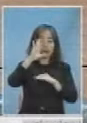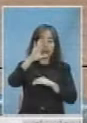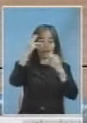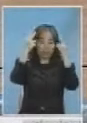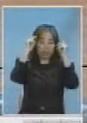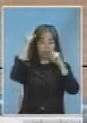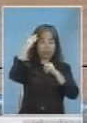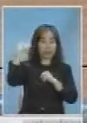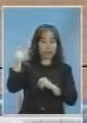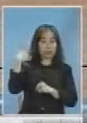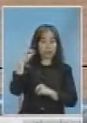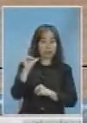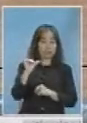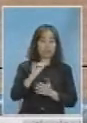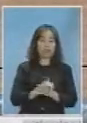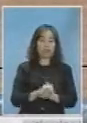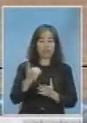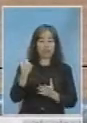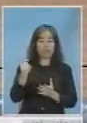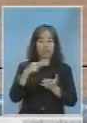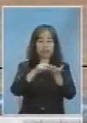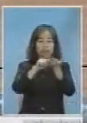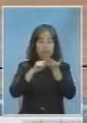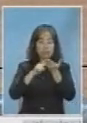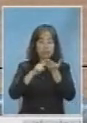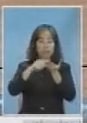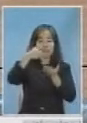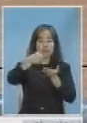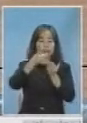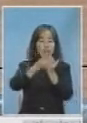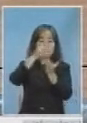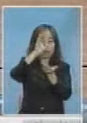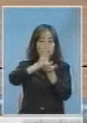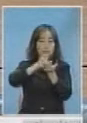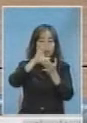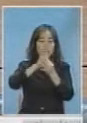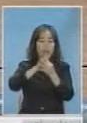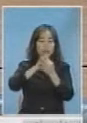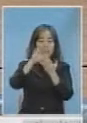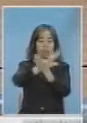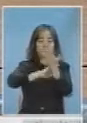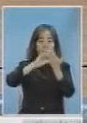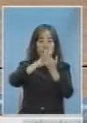ตรได้เสนอของบประมาณในยุทธศาสตร์ว่าด้วยความมั่นคงของรัฐ